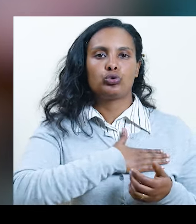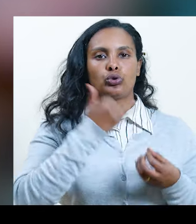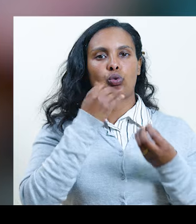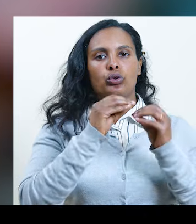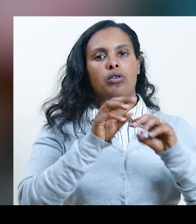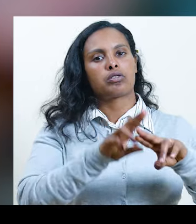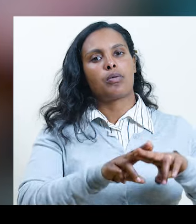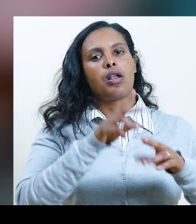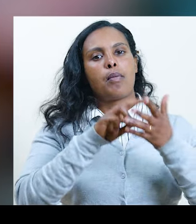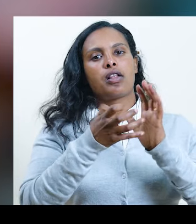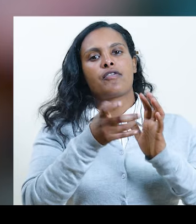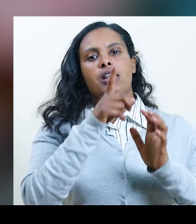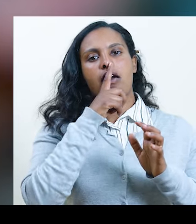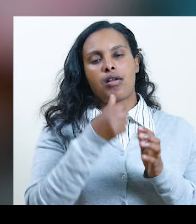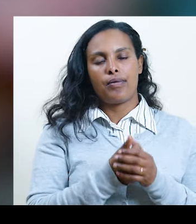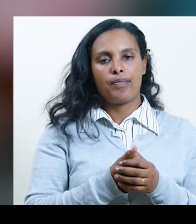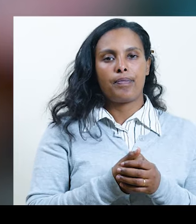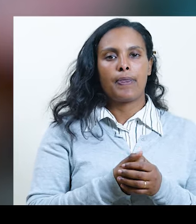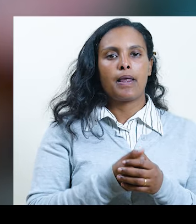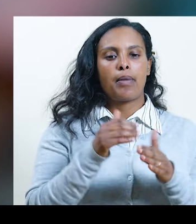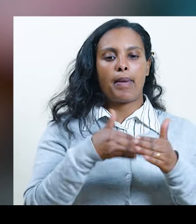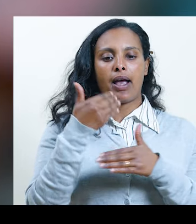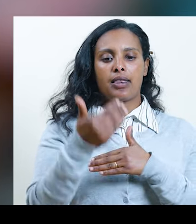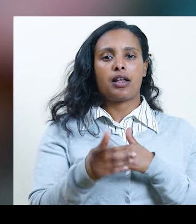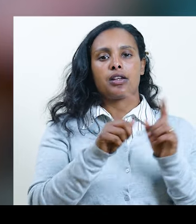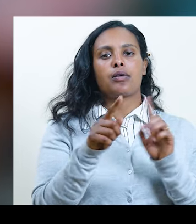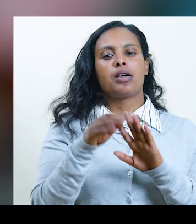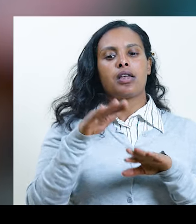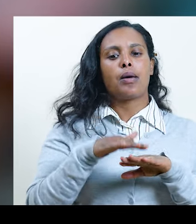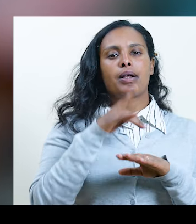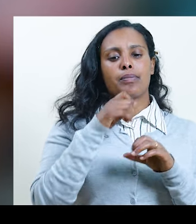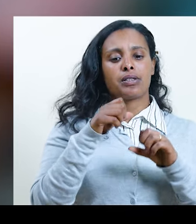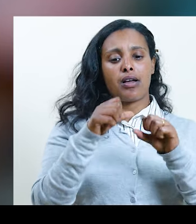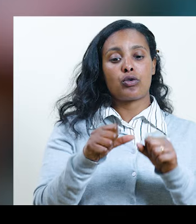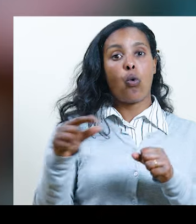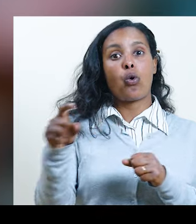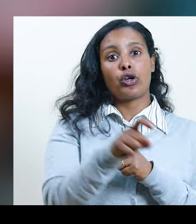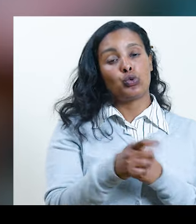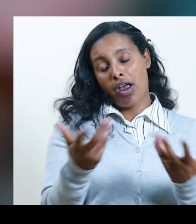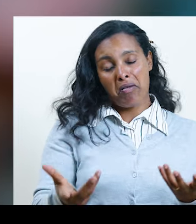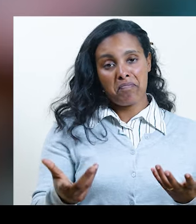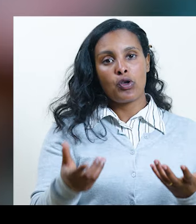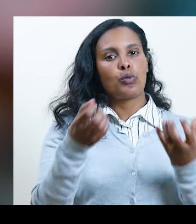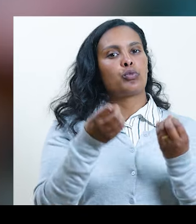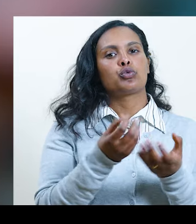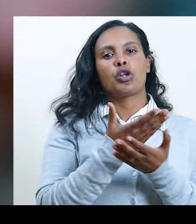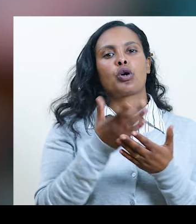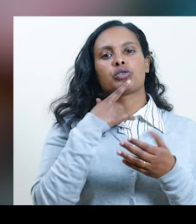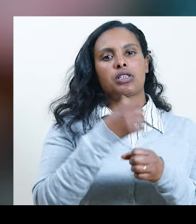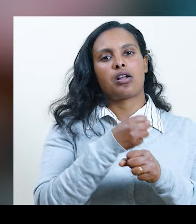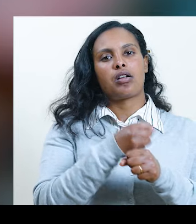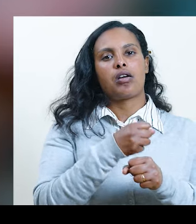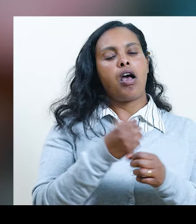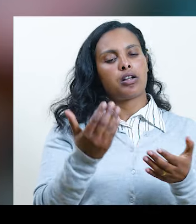ባካችሁ እንድታስቀምጡልኝ ለማለት ፈልጋለሁ በመቀጠል ደግሞ ይበልጥ ብርታት ሆናችሁኛል ብዙ